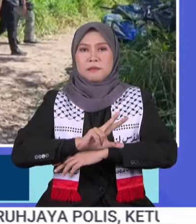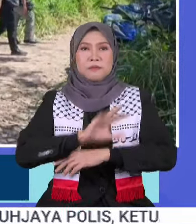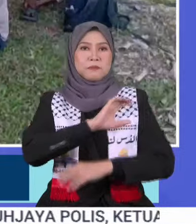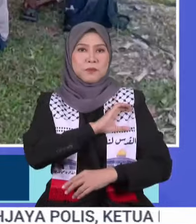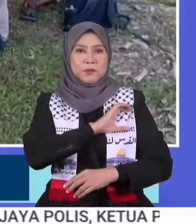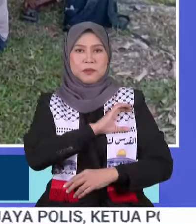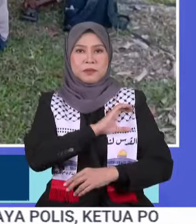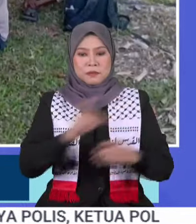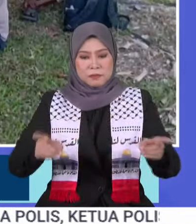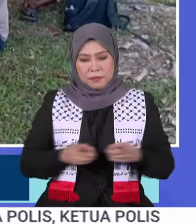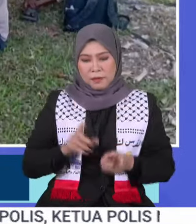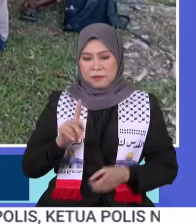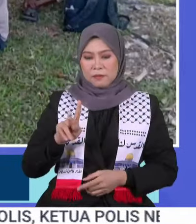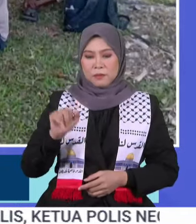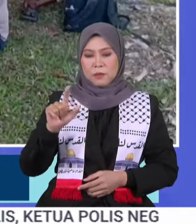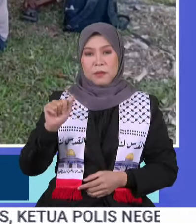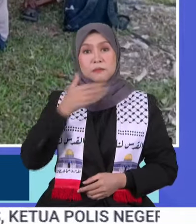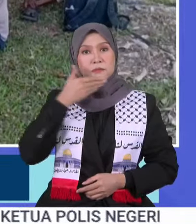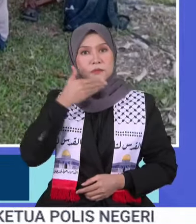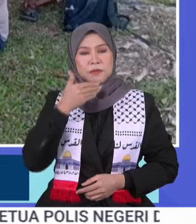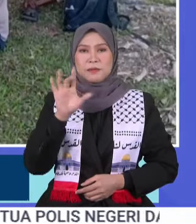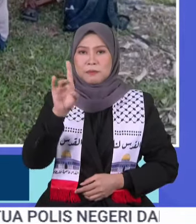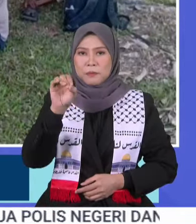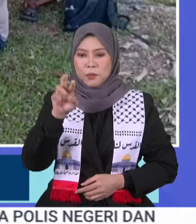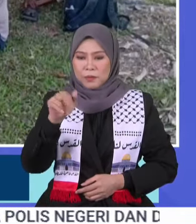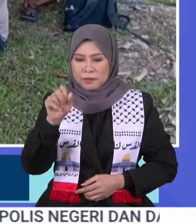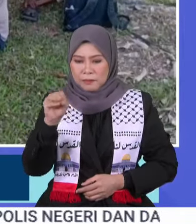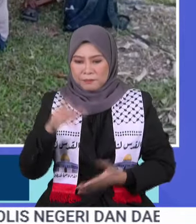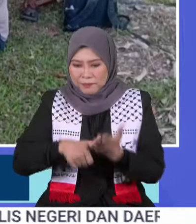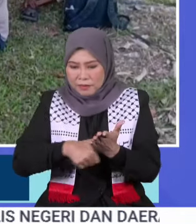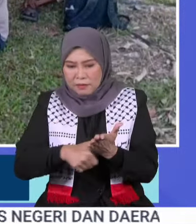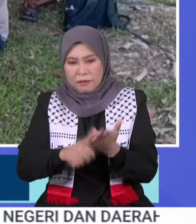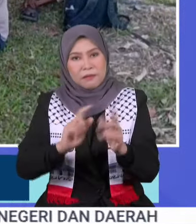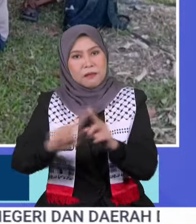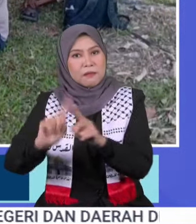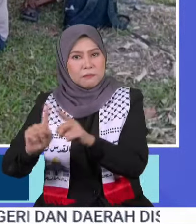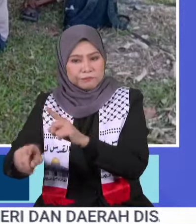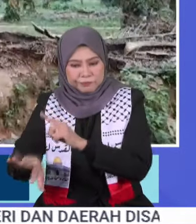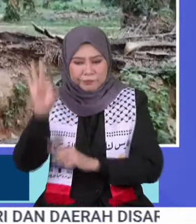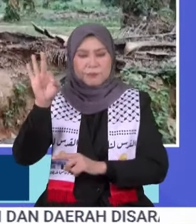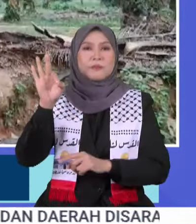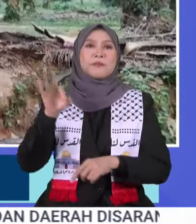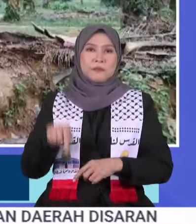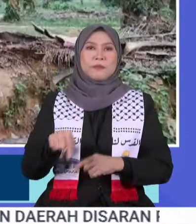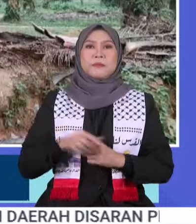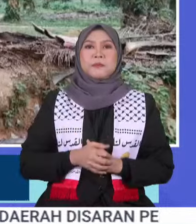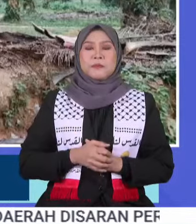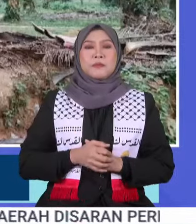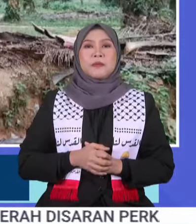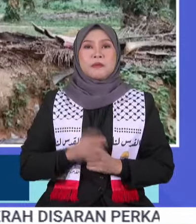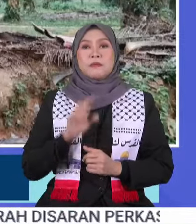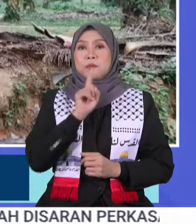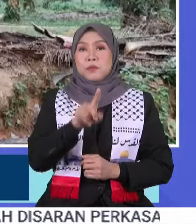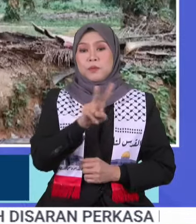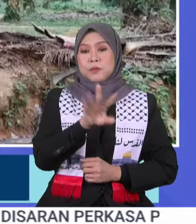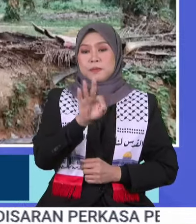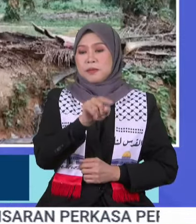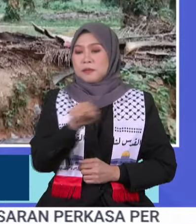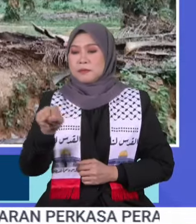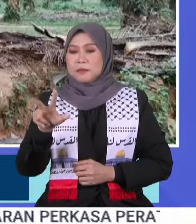daerah Kuala Muda. Turut dirampas lebih 80 gram dadah pelbagai jenis. Menurut Ketua Polis Daerah Kuala Muda, operasi dijalankan pada